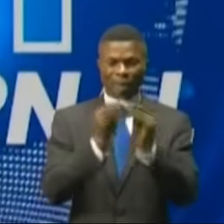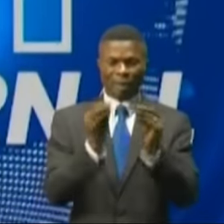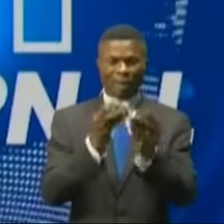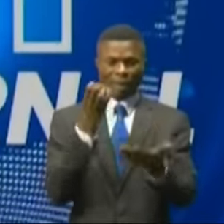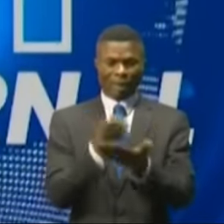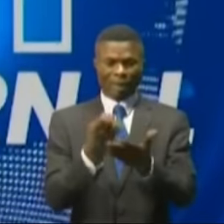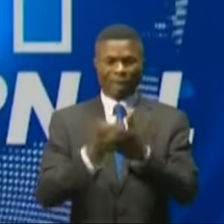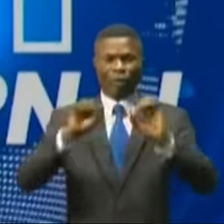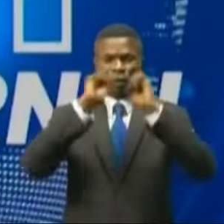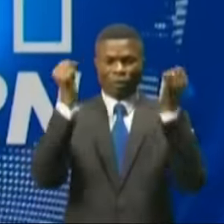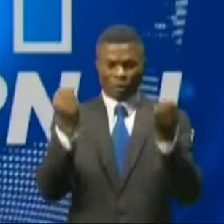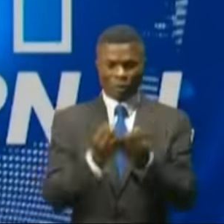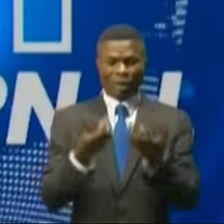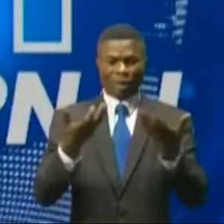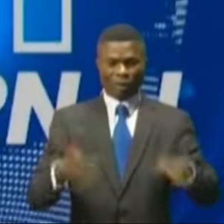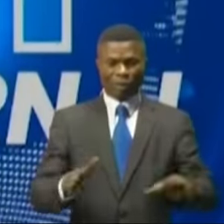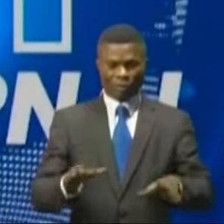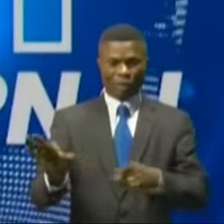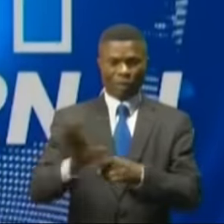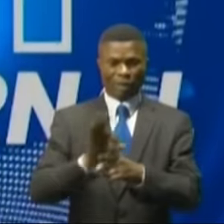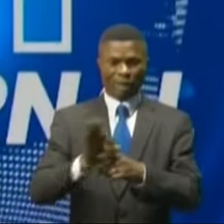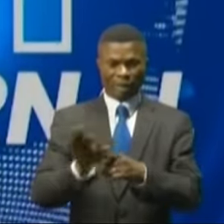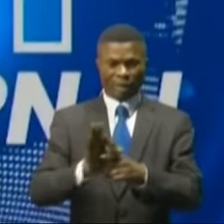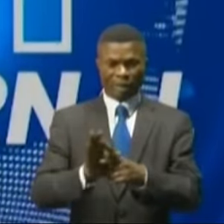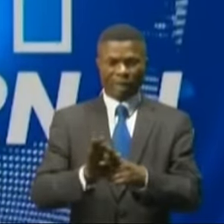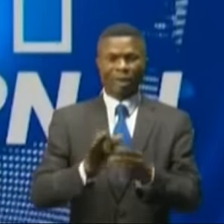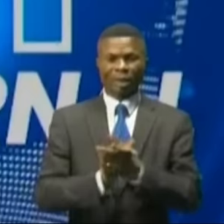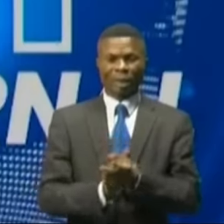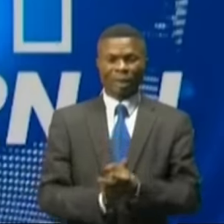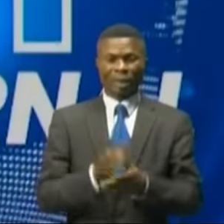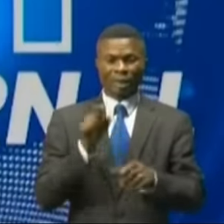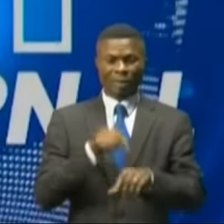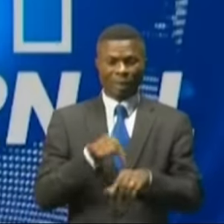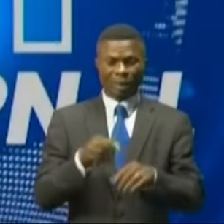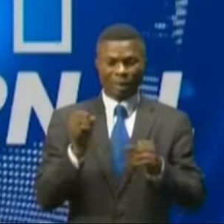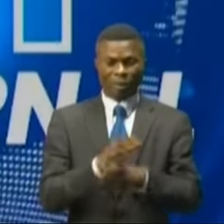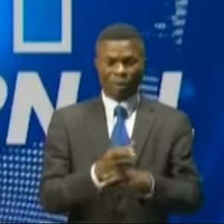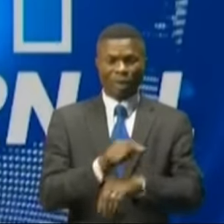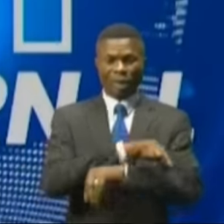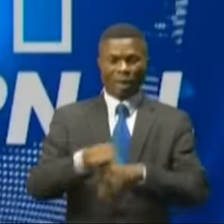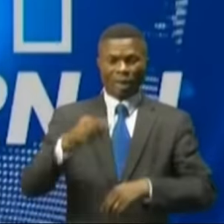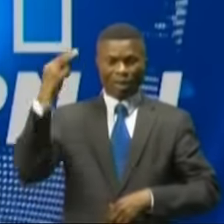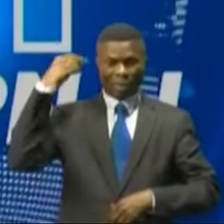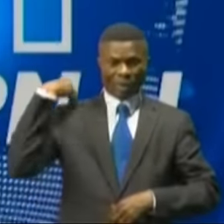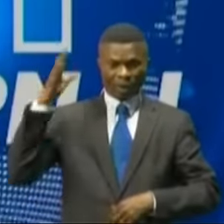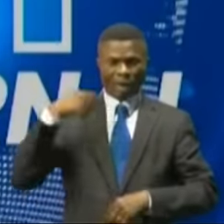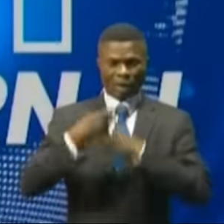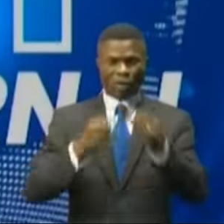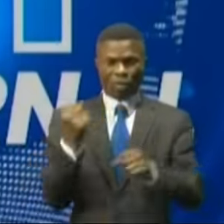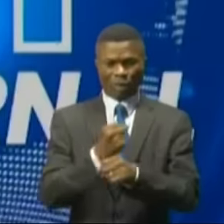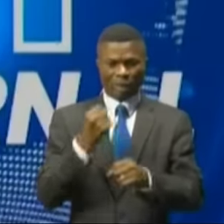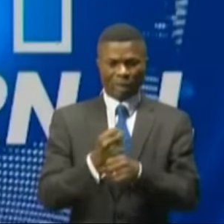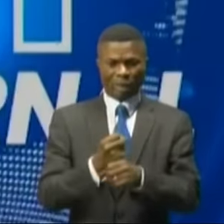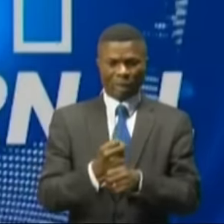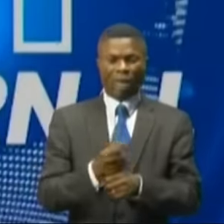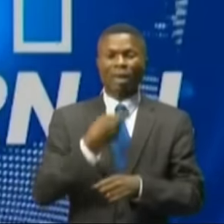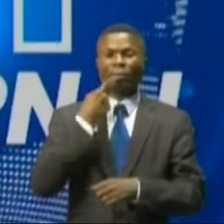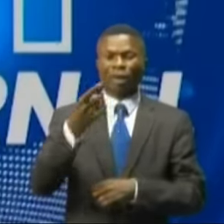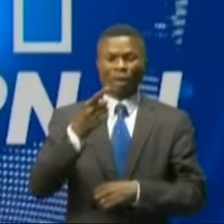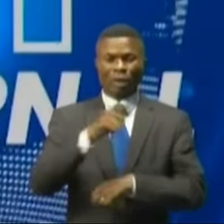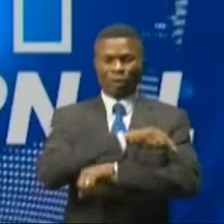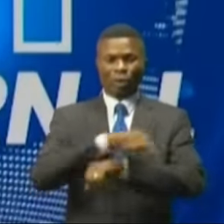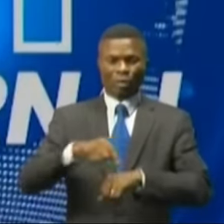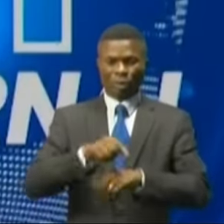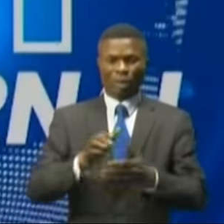économique et social qui vient de clôturer sa session d'avril. Il est temps que nos institutions s'installent, a lancé du haut de son perchoir